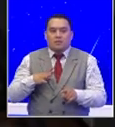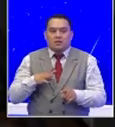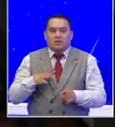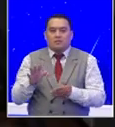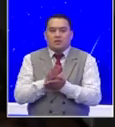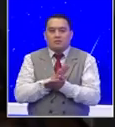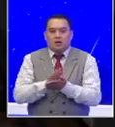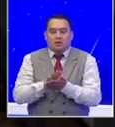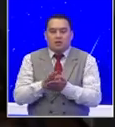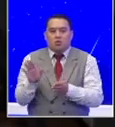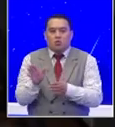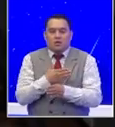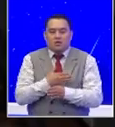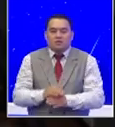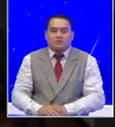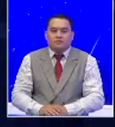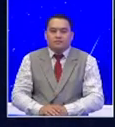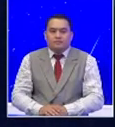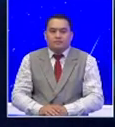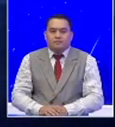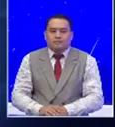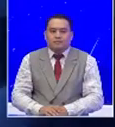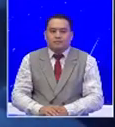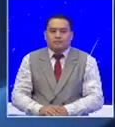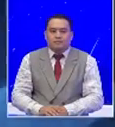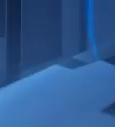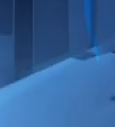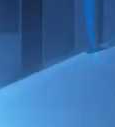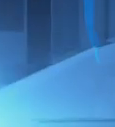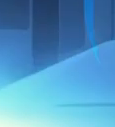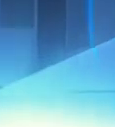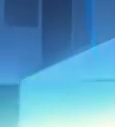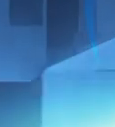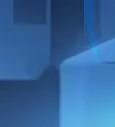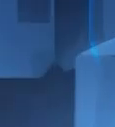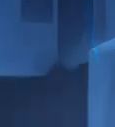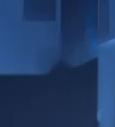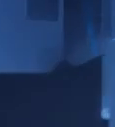грант, этот человек лишится его. Таковы правила. Алексей Цой, Надир Хамзин, телеканал ЖТСУ.